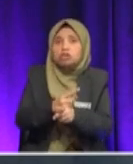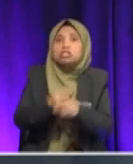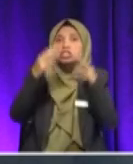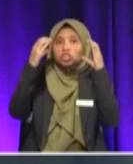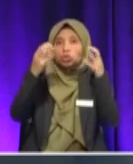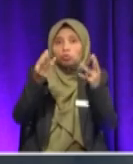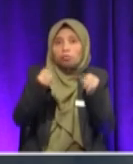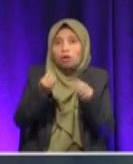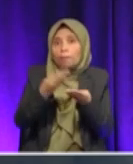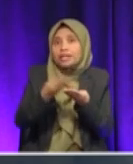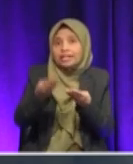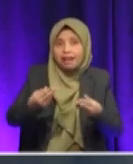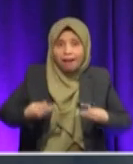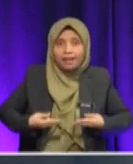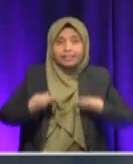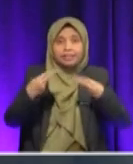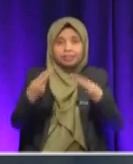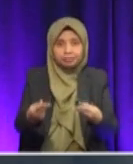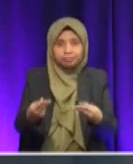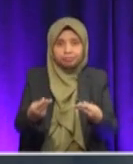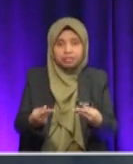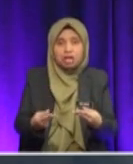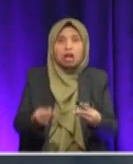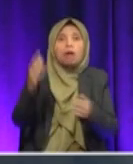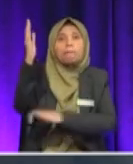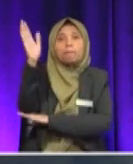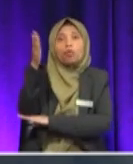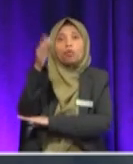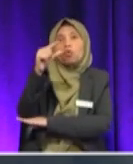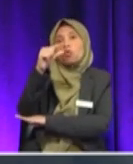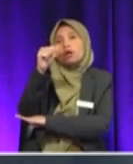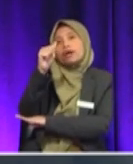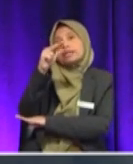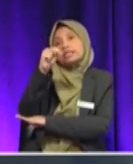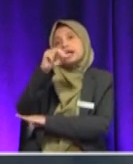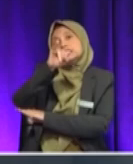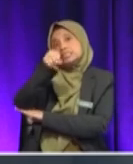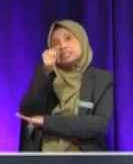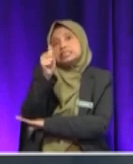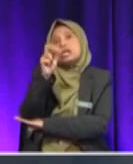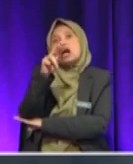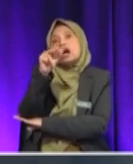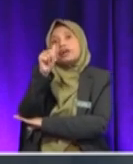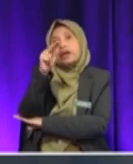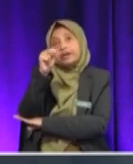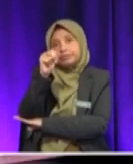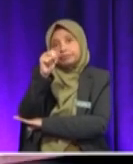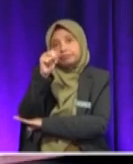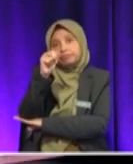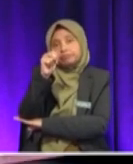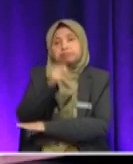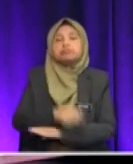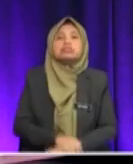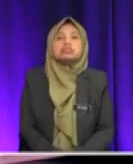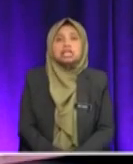guna Breath hadiah rokok ganjaran boleh tak jadi kalau enggak tahu untuk cek gu dalam tiga